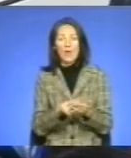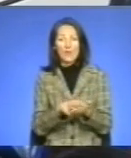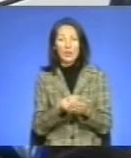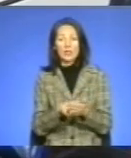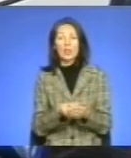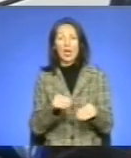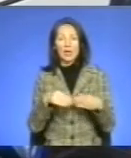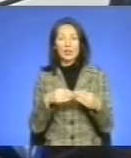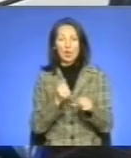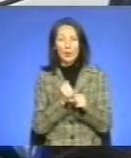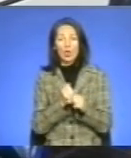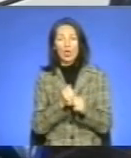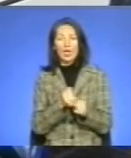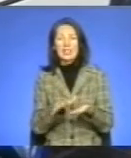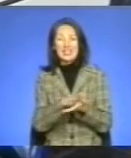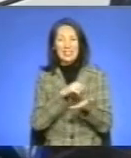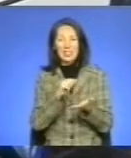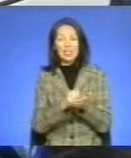зелених насаджень, зокрема під час